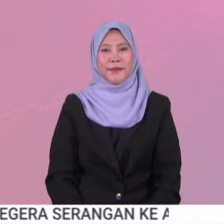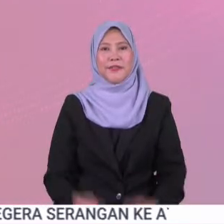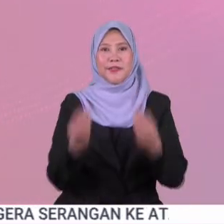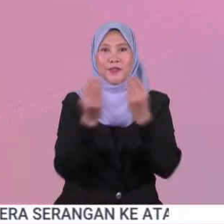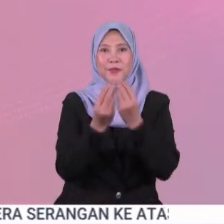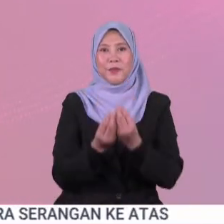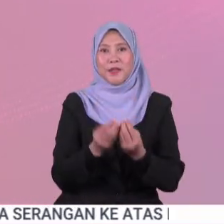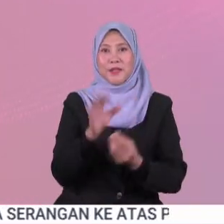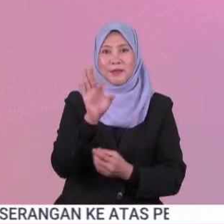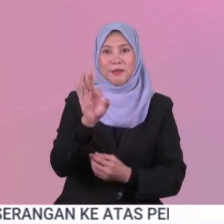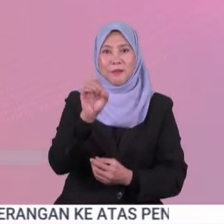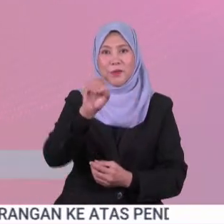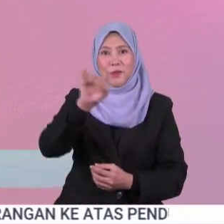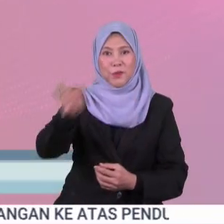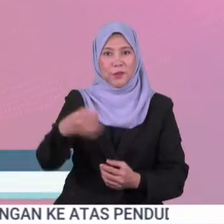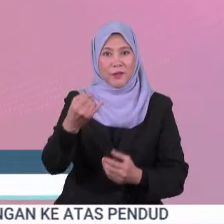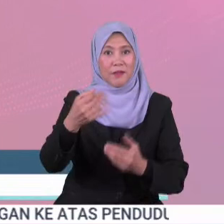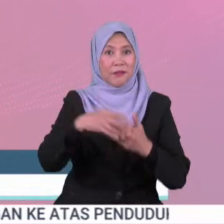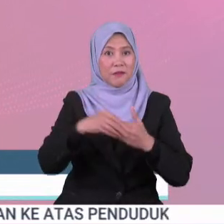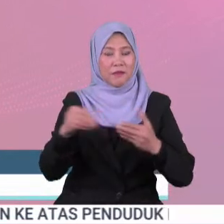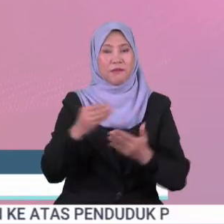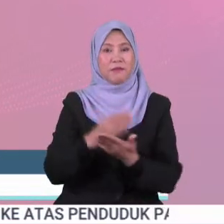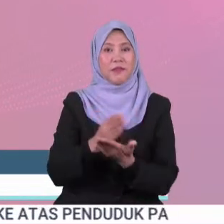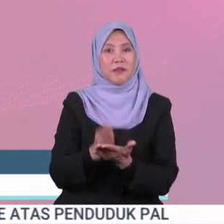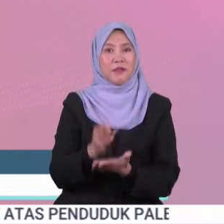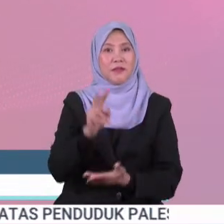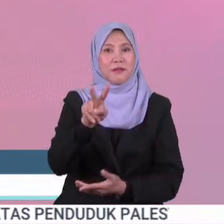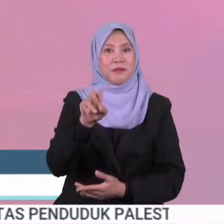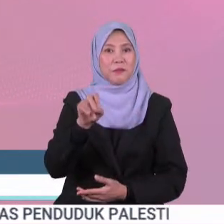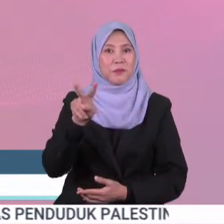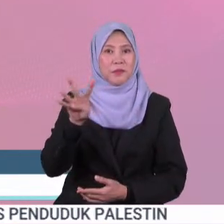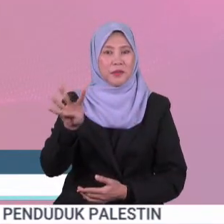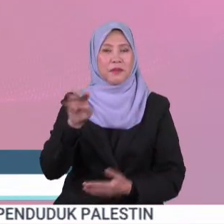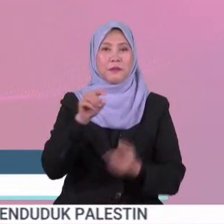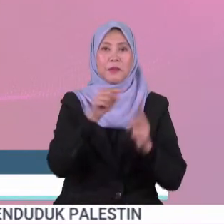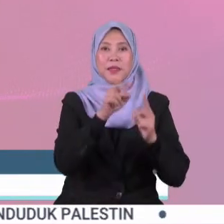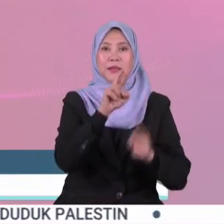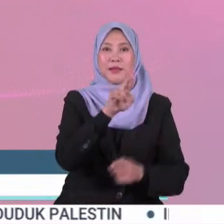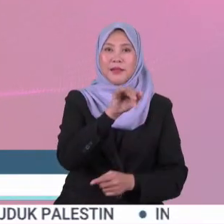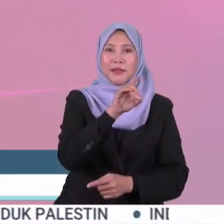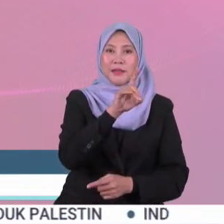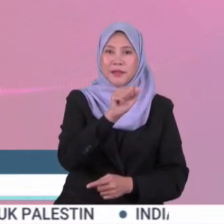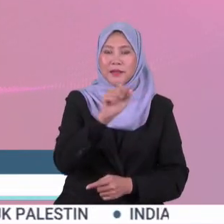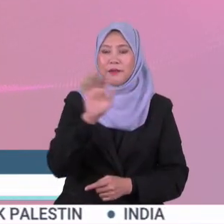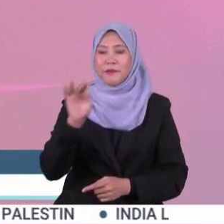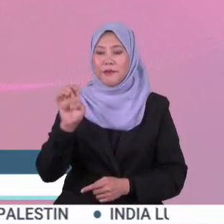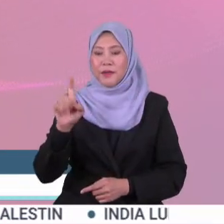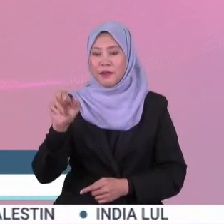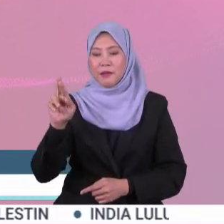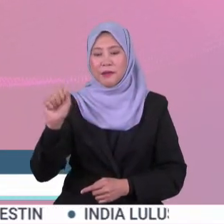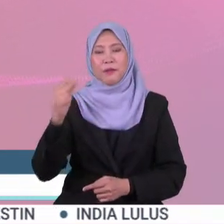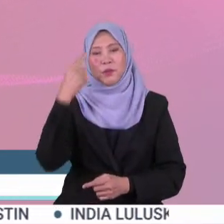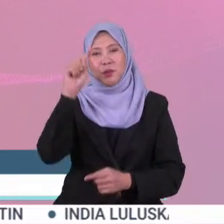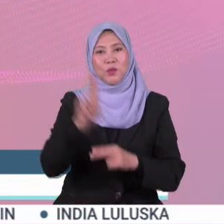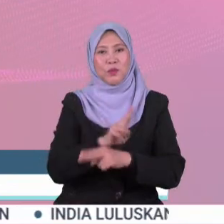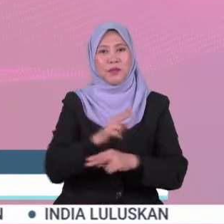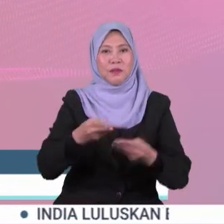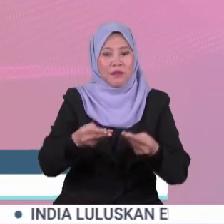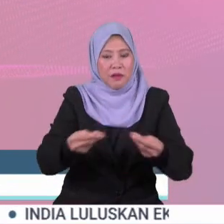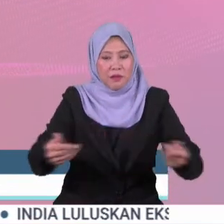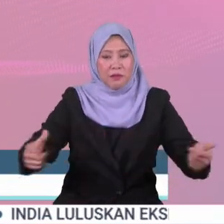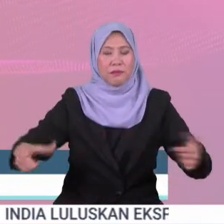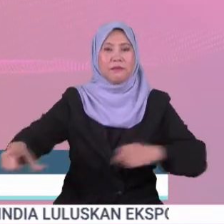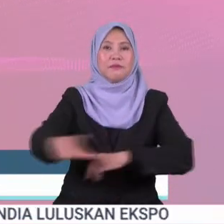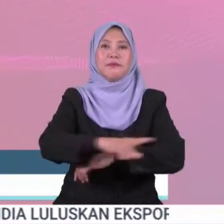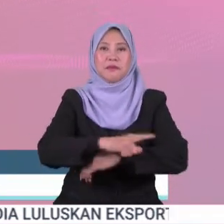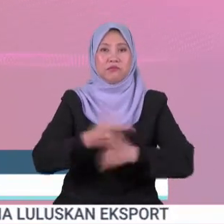Sejumlah RM90 juta yang diperuntuk dalam belanjawan 2024 kepada Rista dan Fekra untuk mengoptimumkan penggunaan tanah ladang disambut